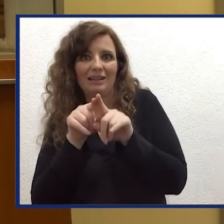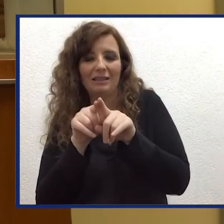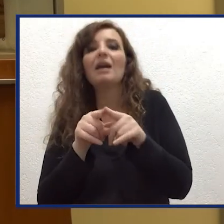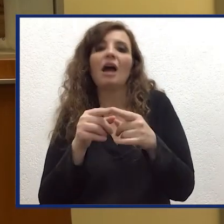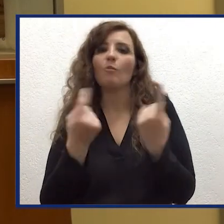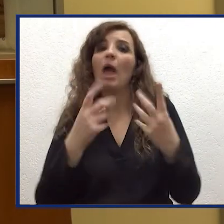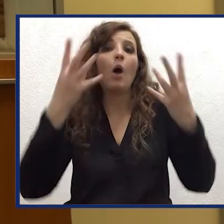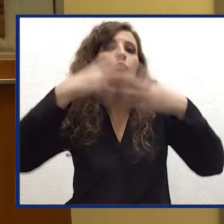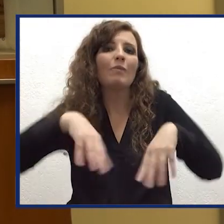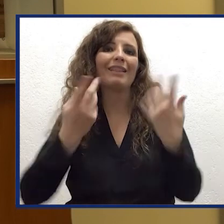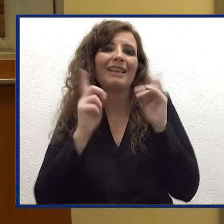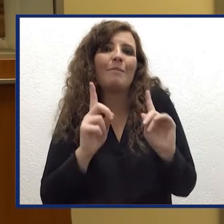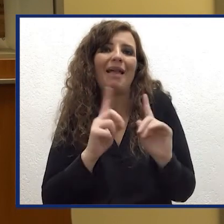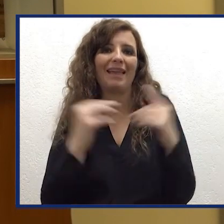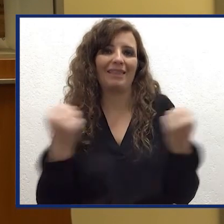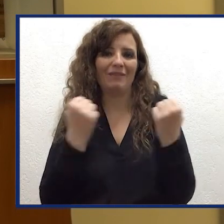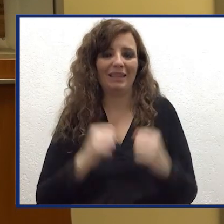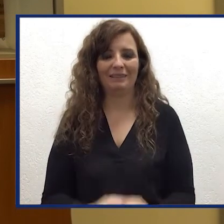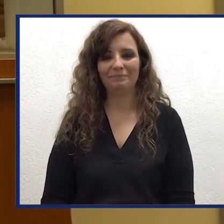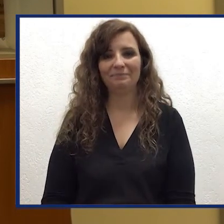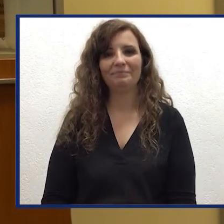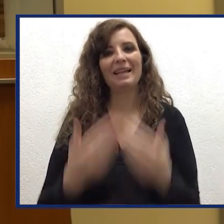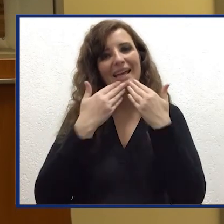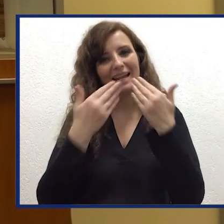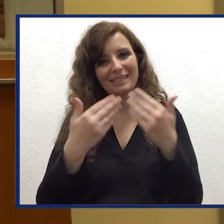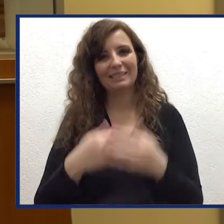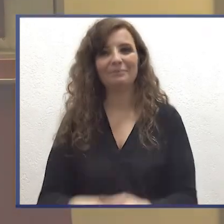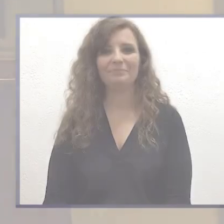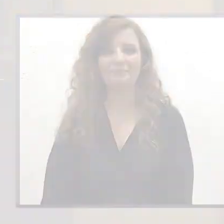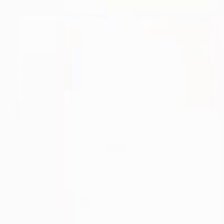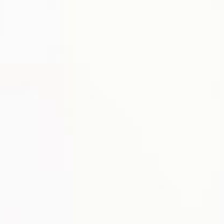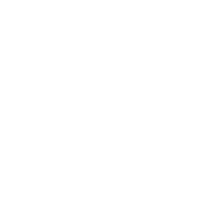relativamente all'attività vulcanica in corso. Grazie a tutti.